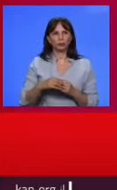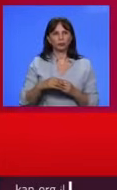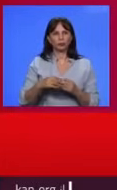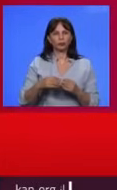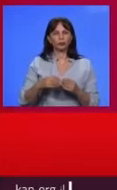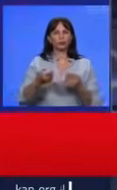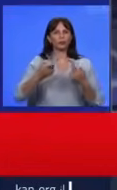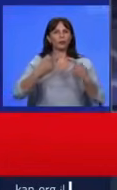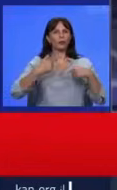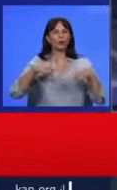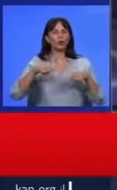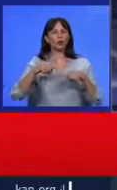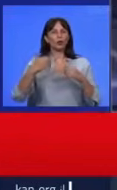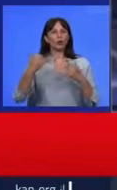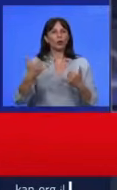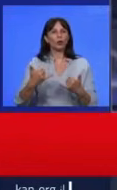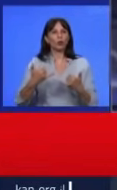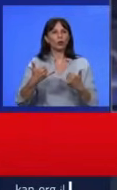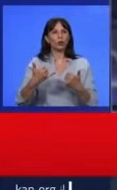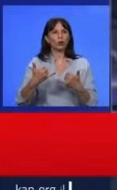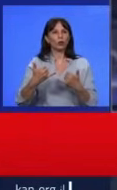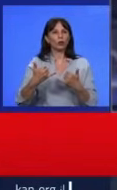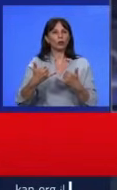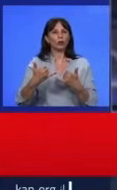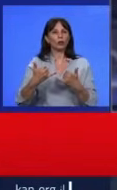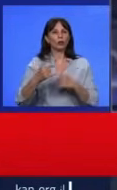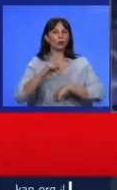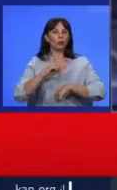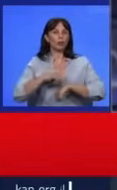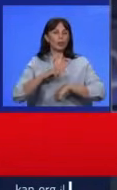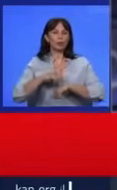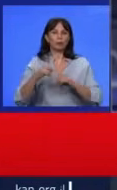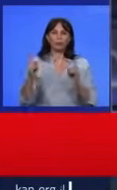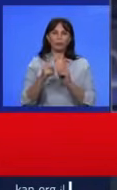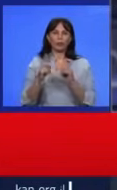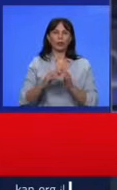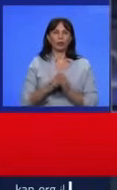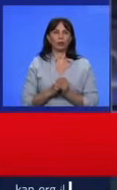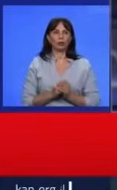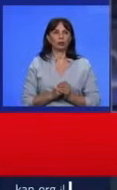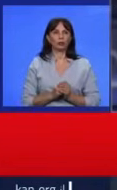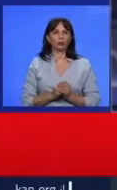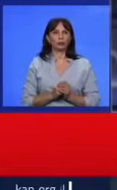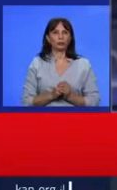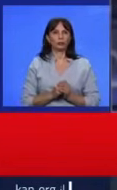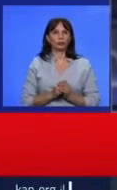אנחנו גולשים בזמן. גם של העליון וגם של מחוז. אוקיי. ממש נעשה את זה קצר מאוד. זה הפיגוע רצחני.